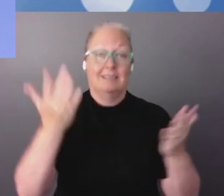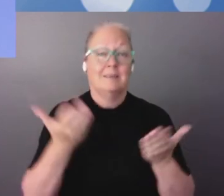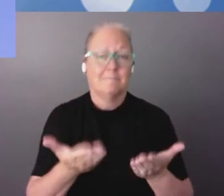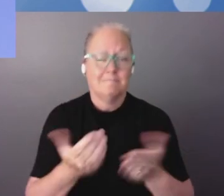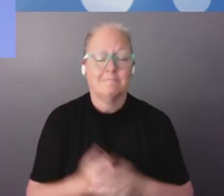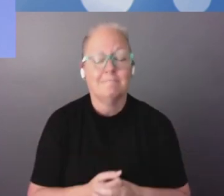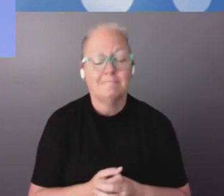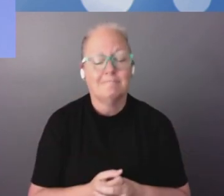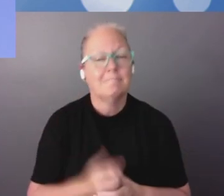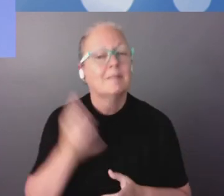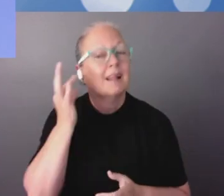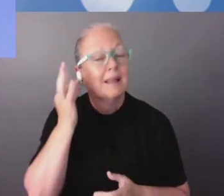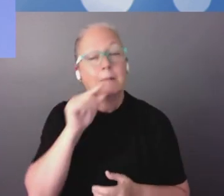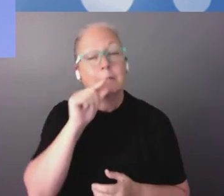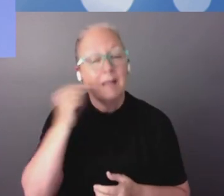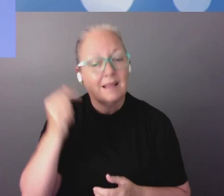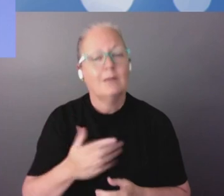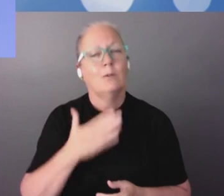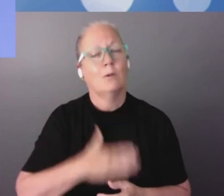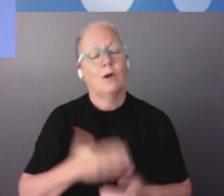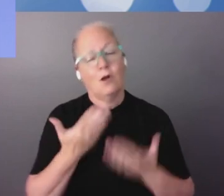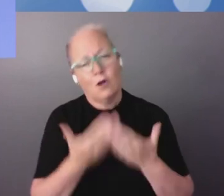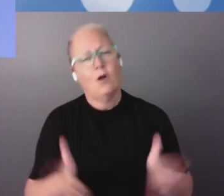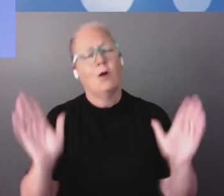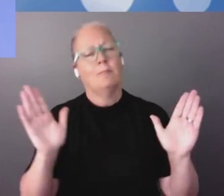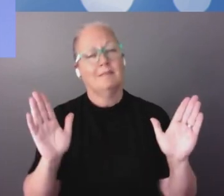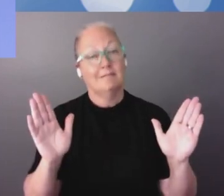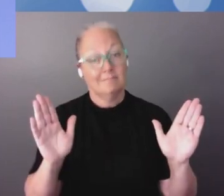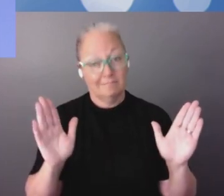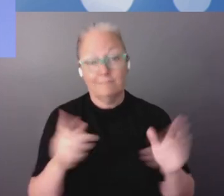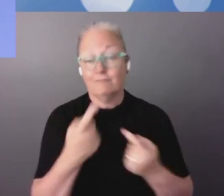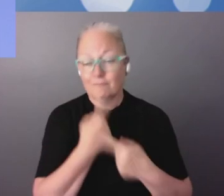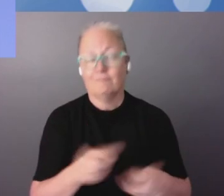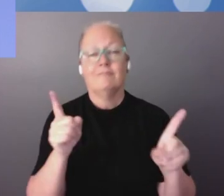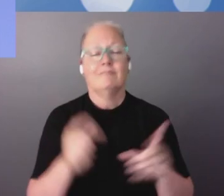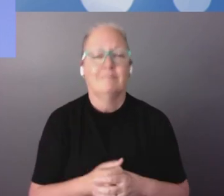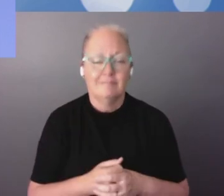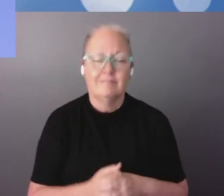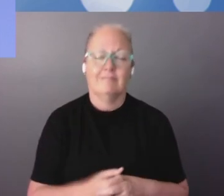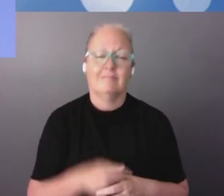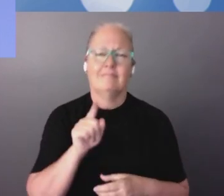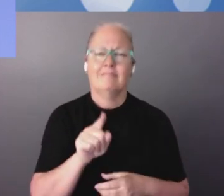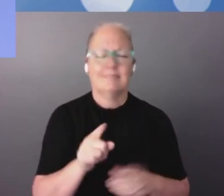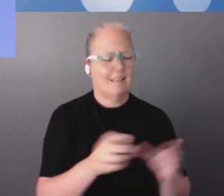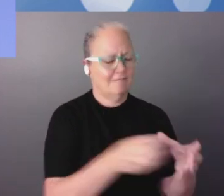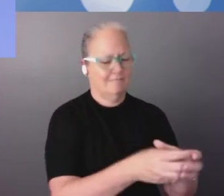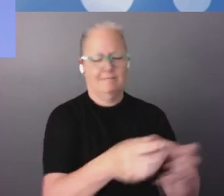расположен в самом центре глобальных дебатов о развитии интернета. Уважаемые дамы и господа, пришло